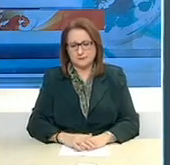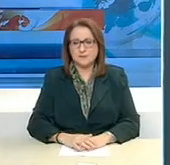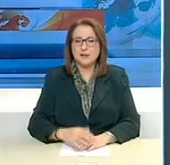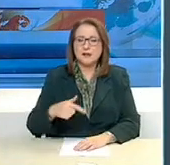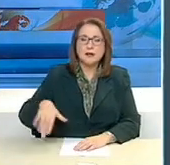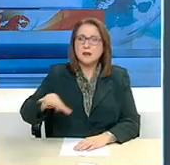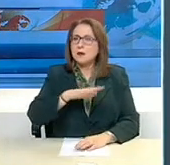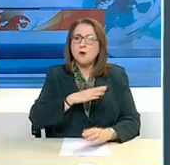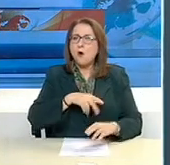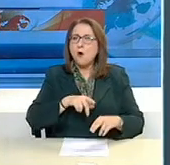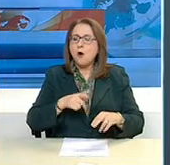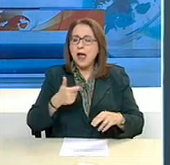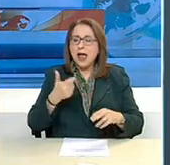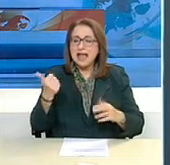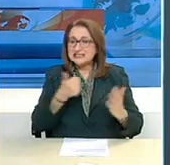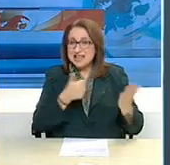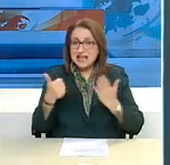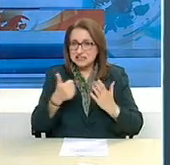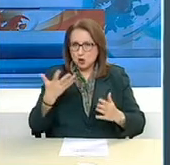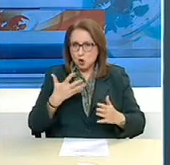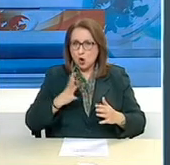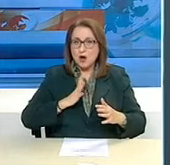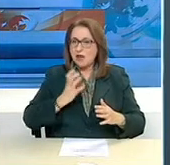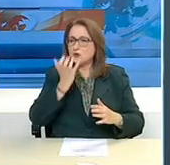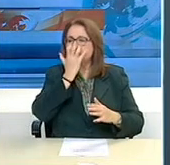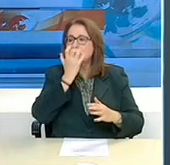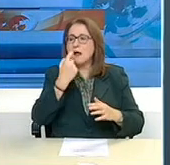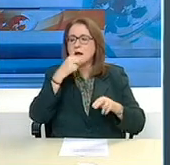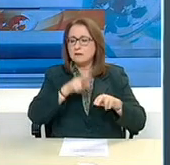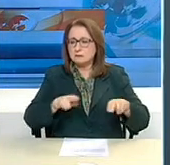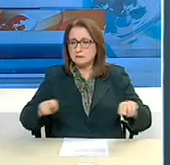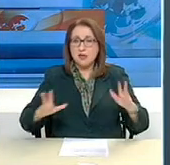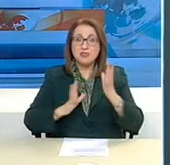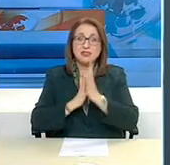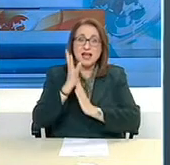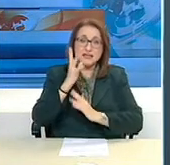66 ετών, 14 είναι γυναίκες και οι υπόλοιποι άνδρες. Το